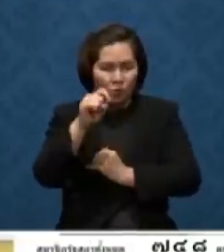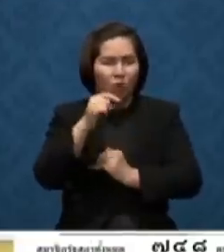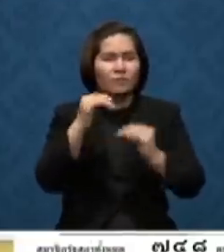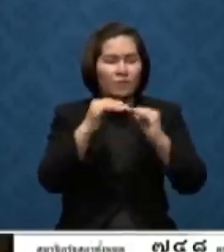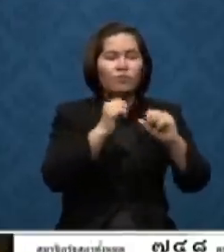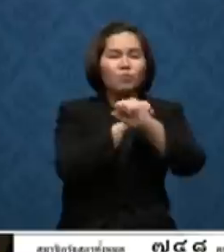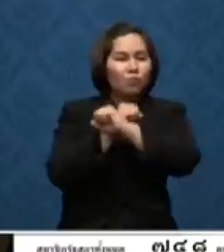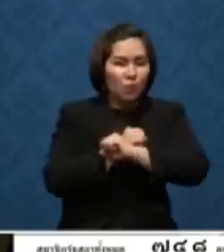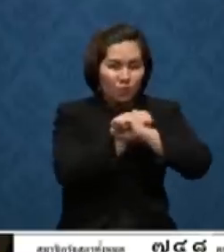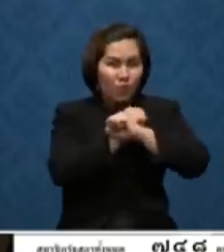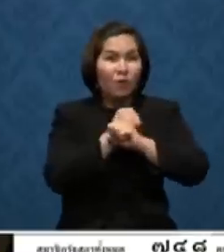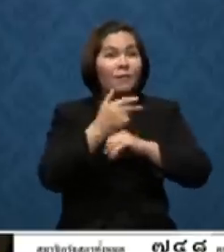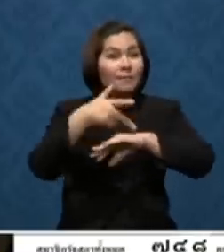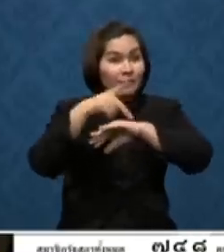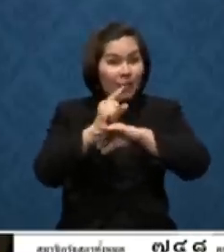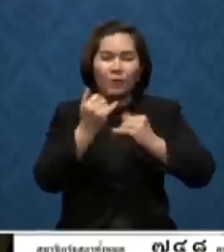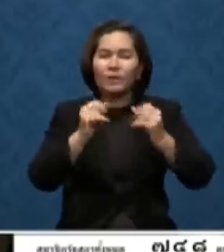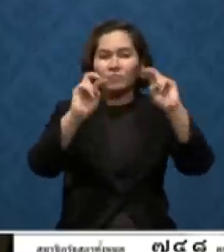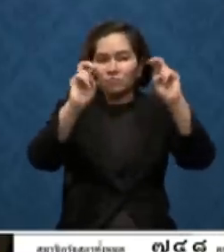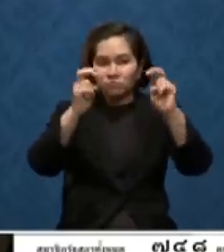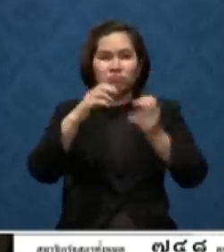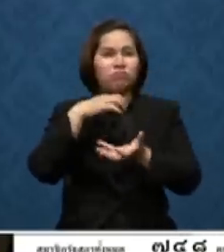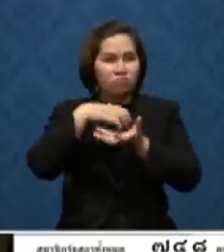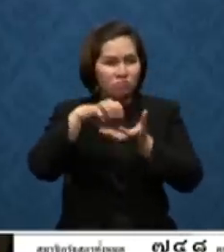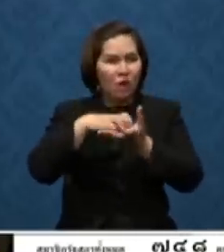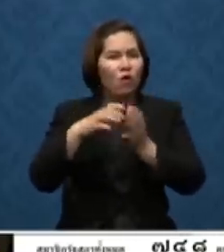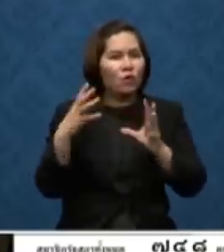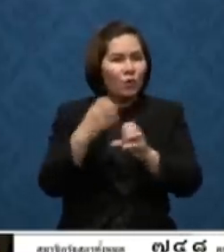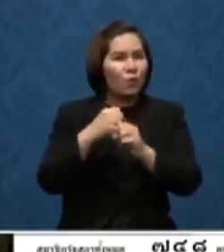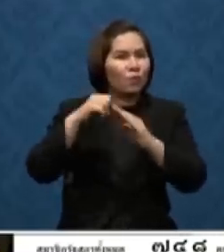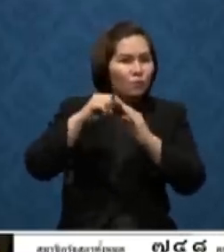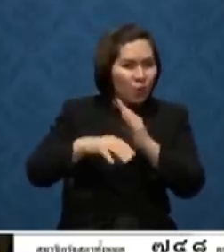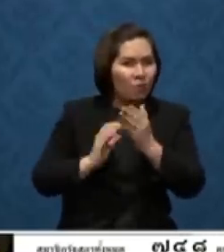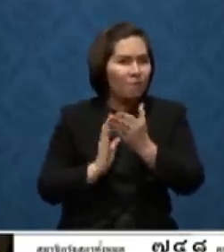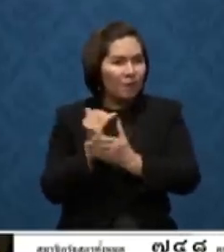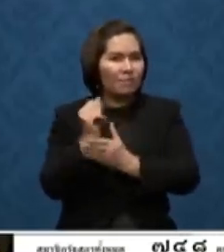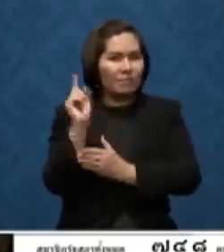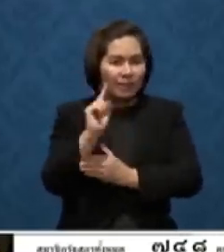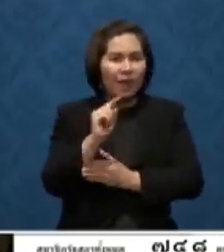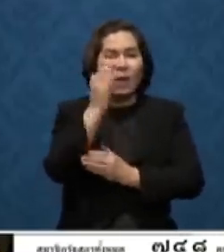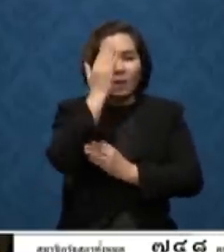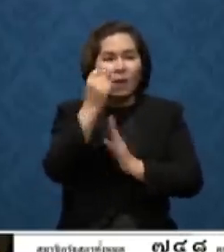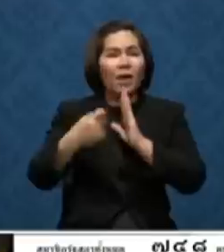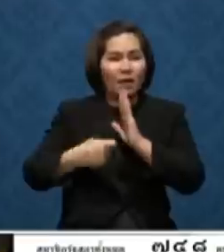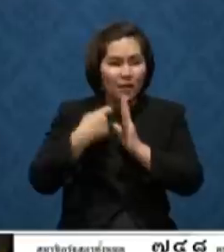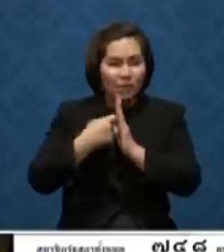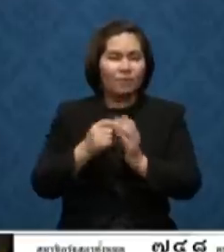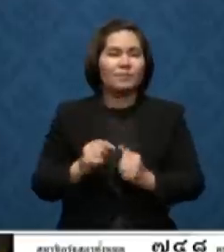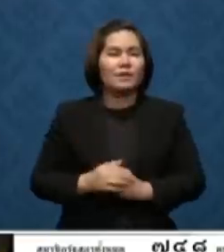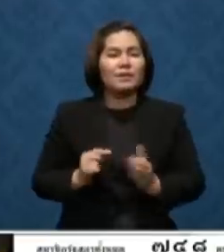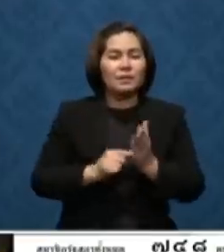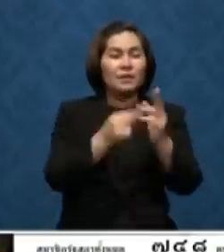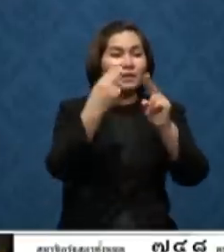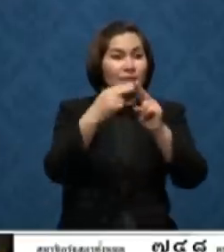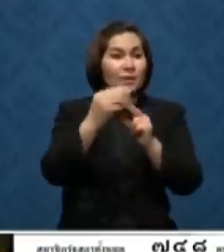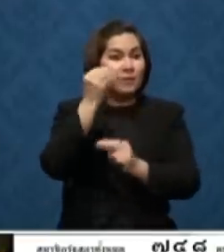ในวันนี้มีอยู่ว่าจะติตกไปหรือไม่นะครับเสนอคุณพี่